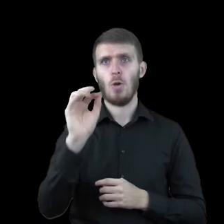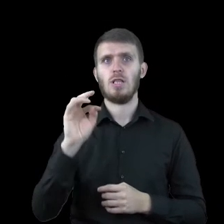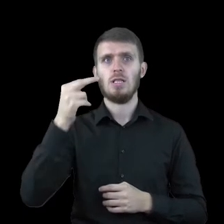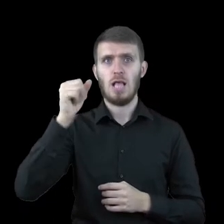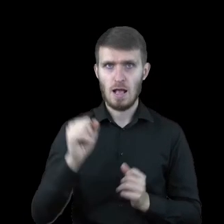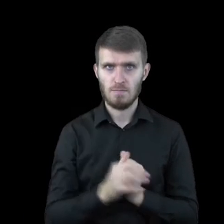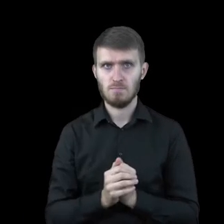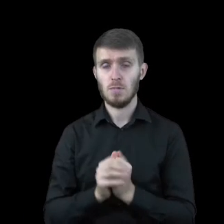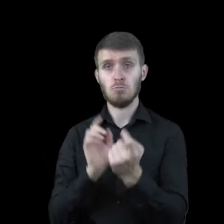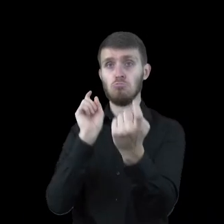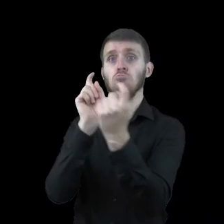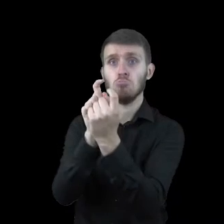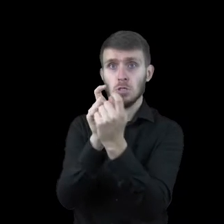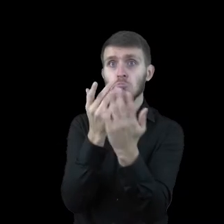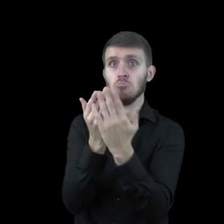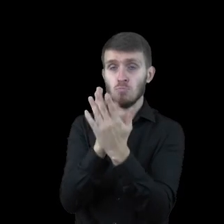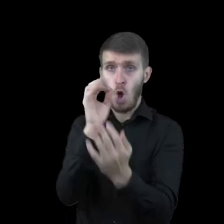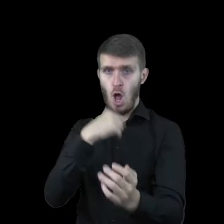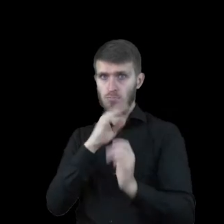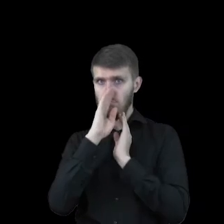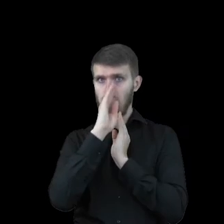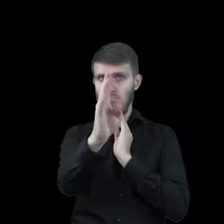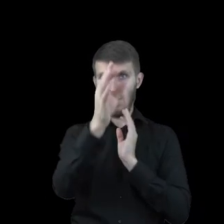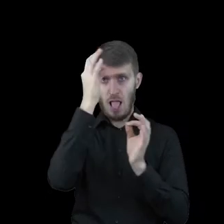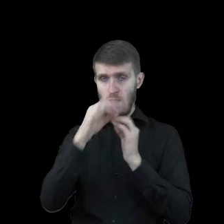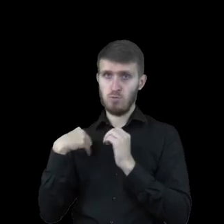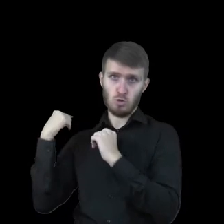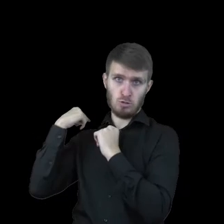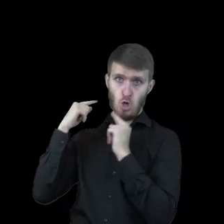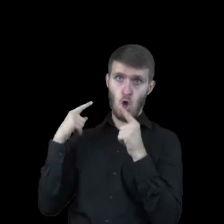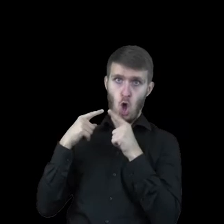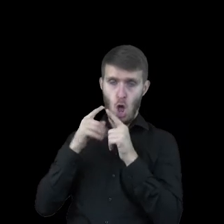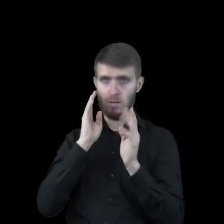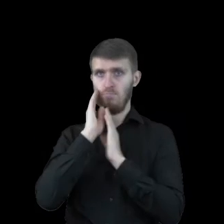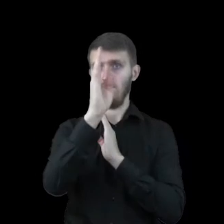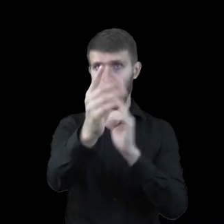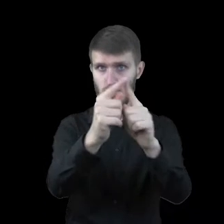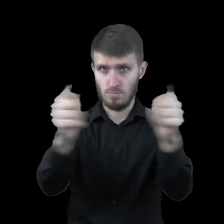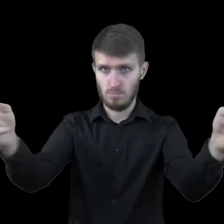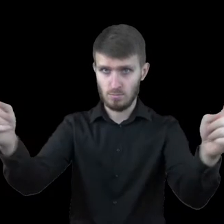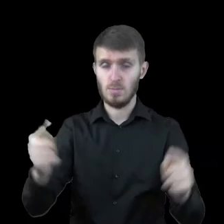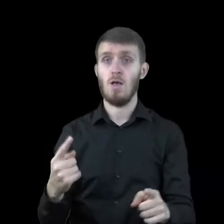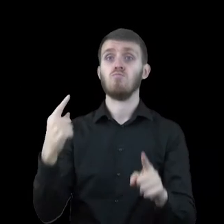Przeciwprostokątna. Przeciw, ponieważ jest na przeciwko. To prostokątna kąta prostego.